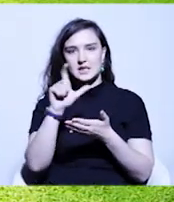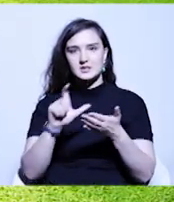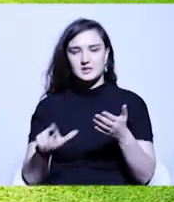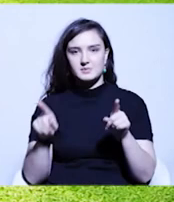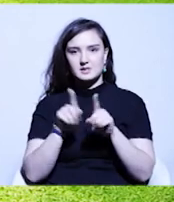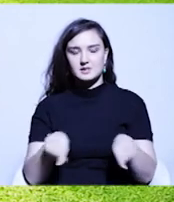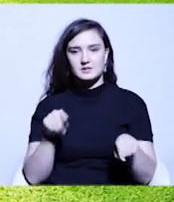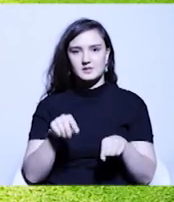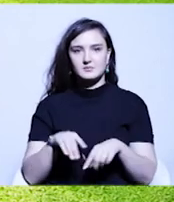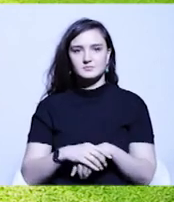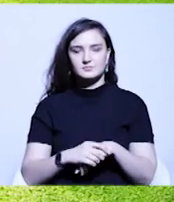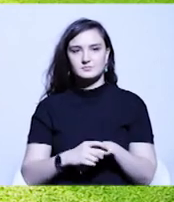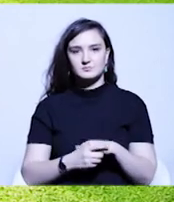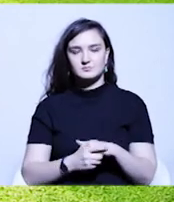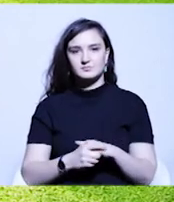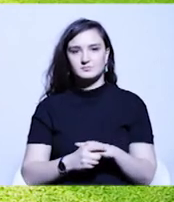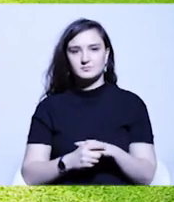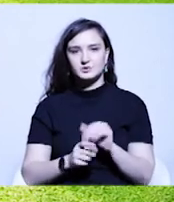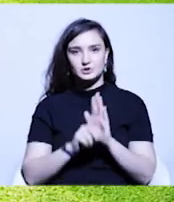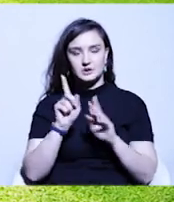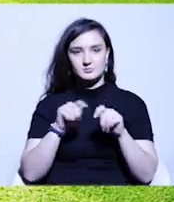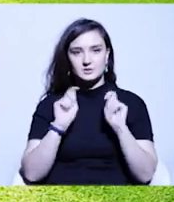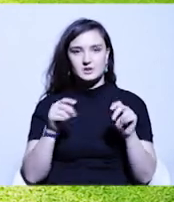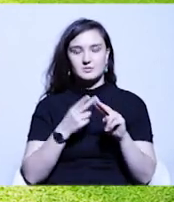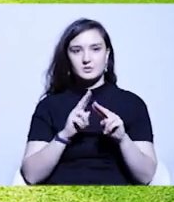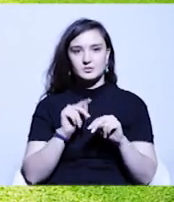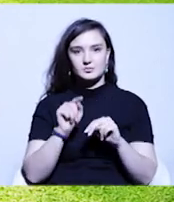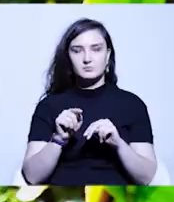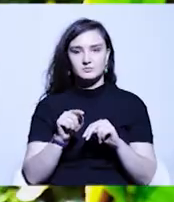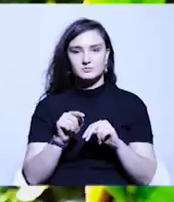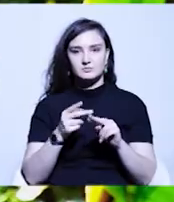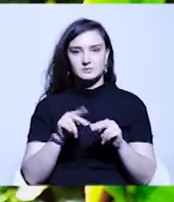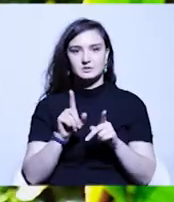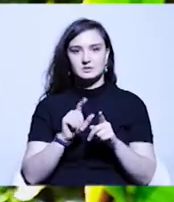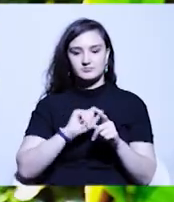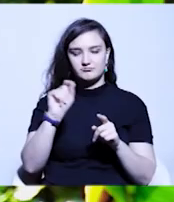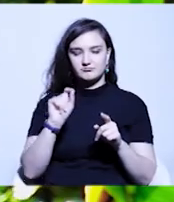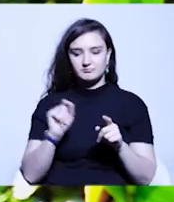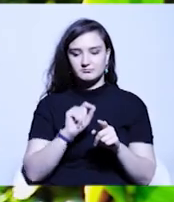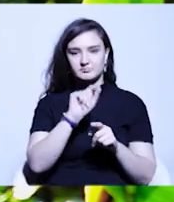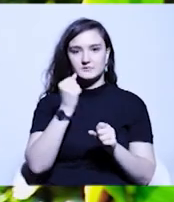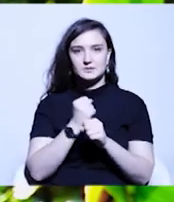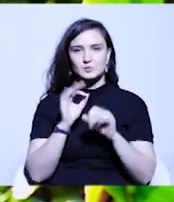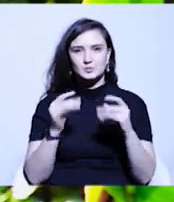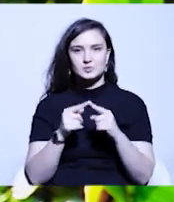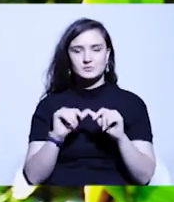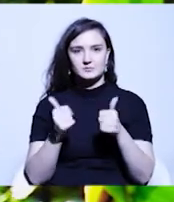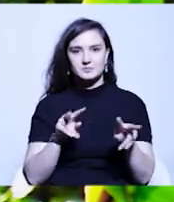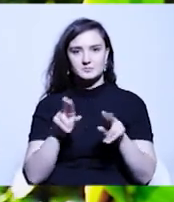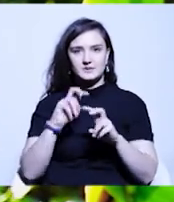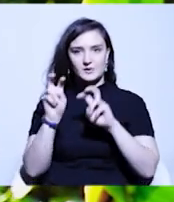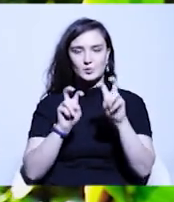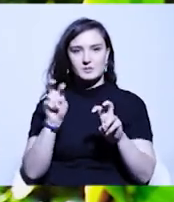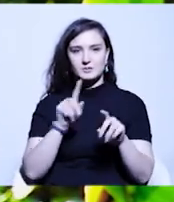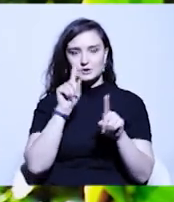ესე განუწყვეტლივ შექმნა. ამიტომ ესე გვერდებს ვავსებდი ხოლმე ზუსტად ასეთი